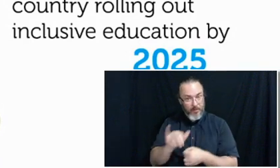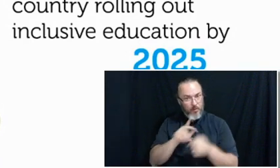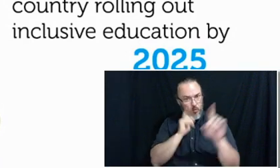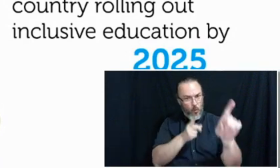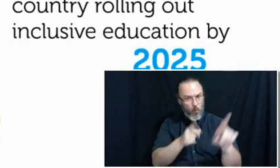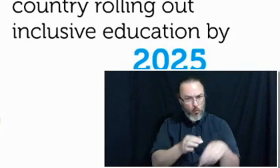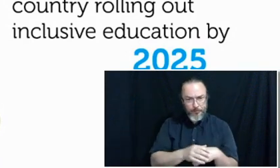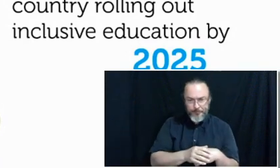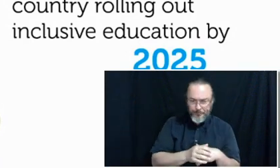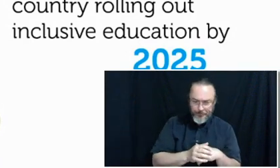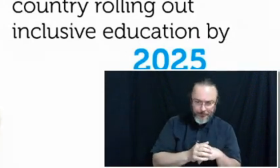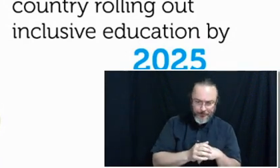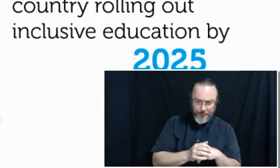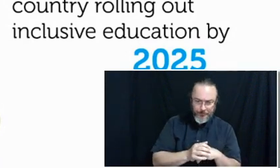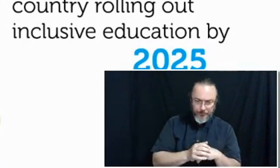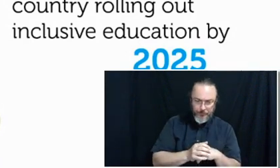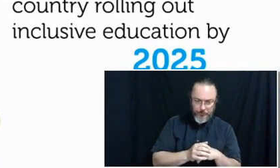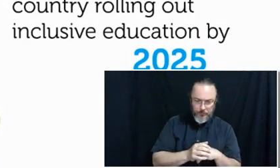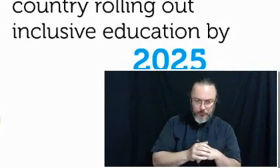de l'année.